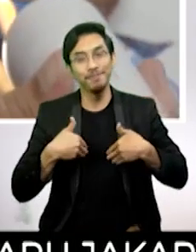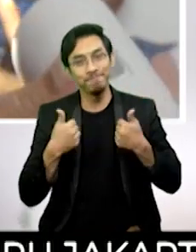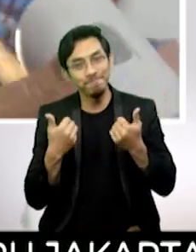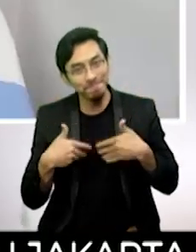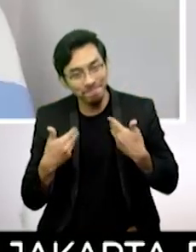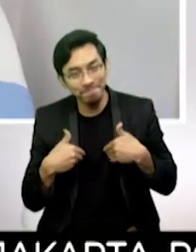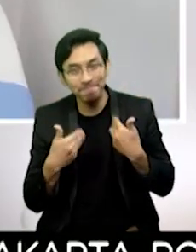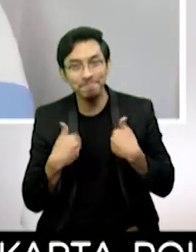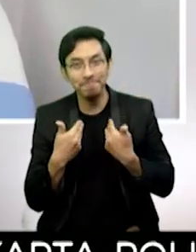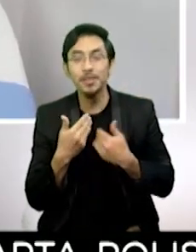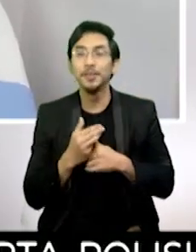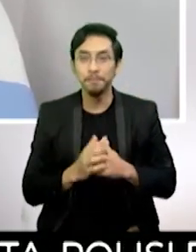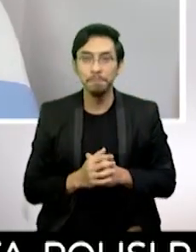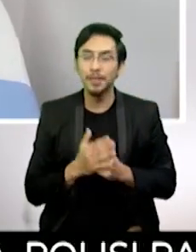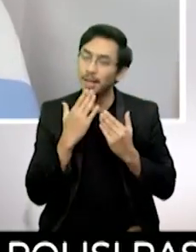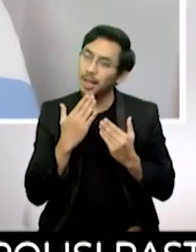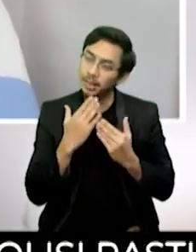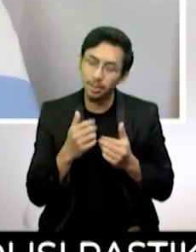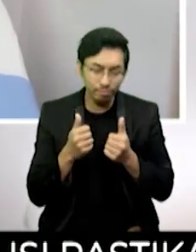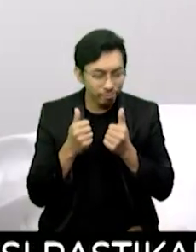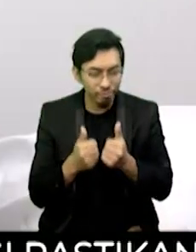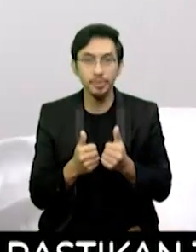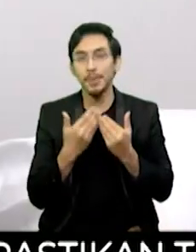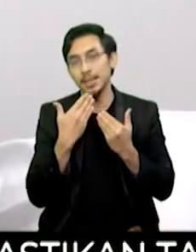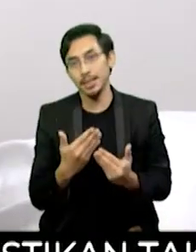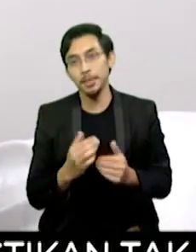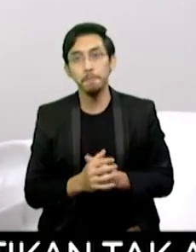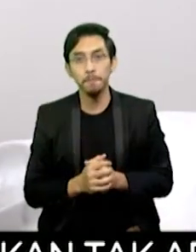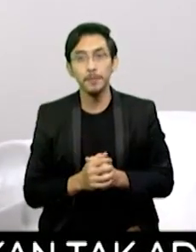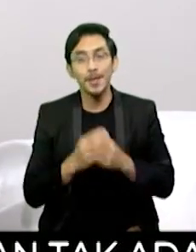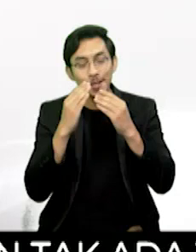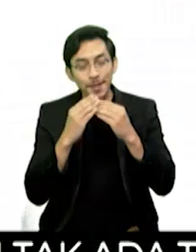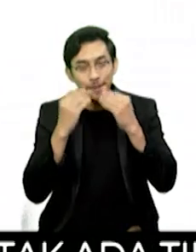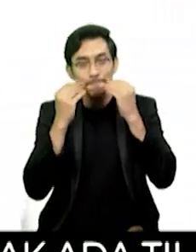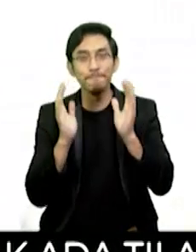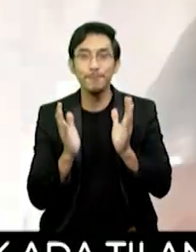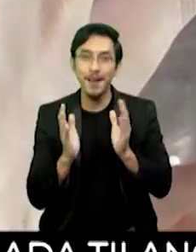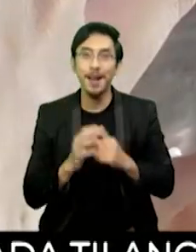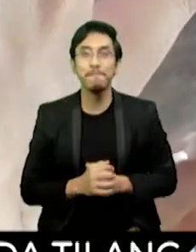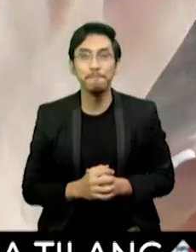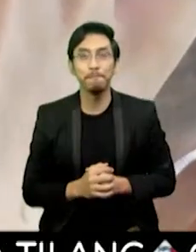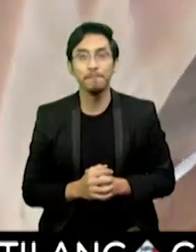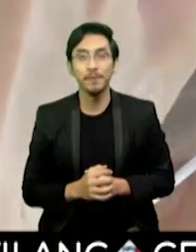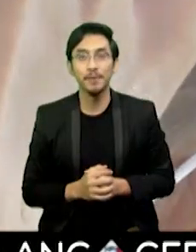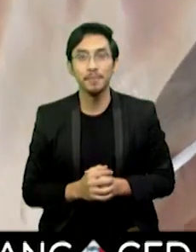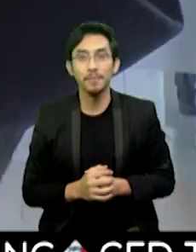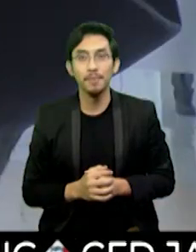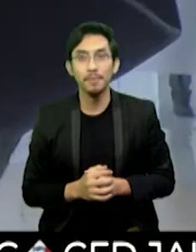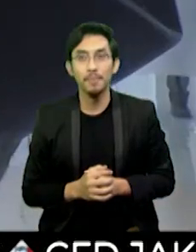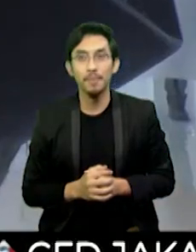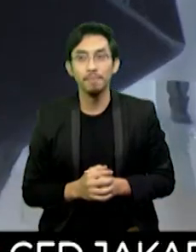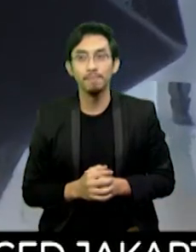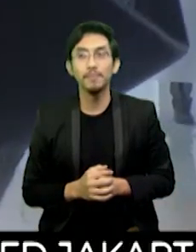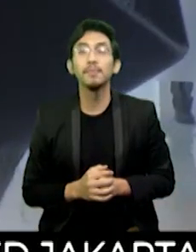banyak yang sebesar-besarnya. Anak saya sudah senyum kembali dan normal kembali. Tak hanya operasi bibir